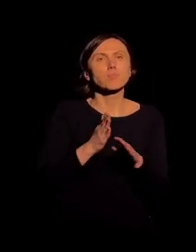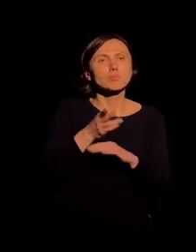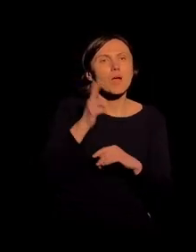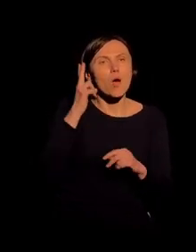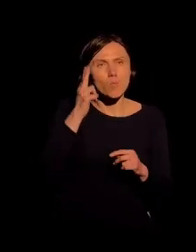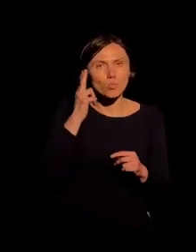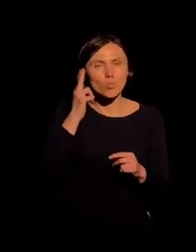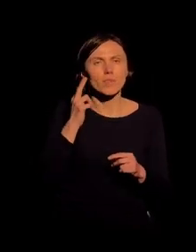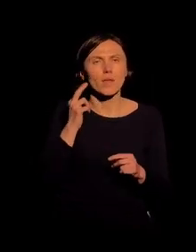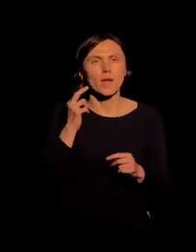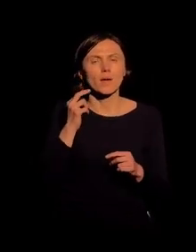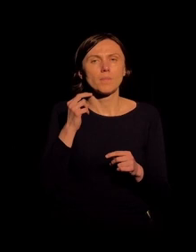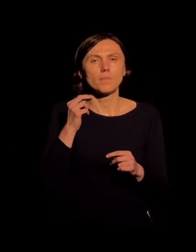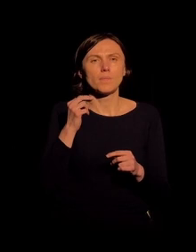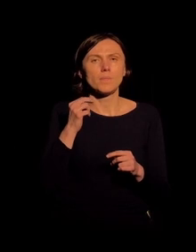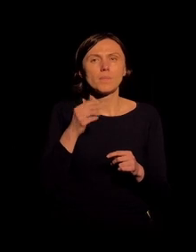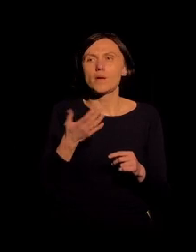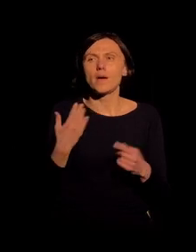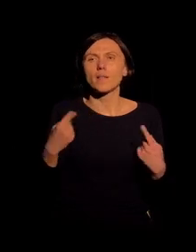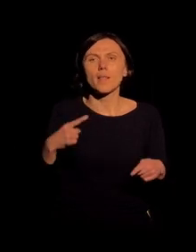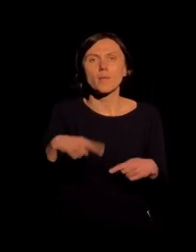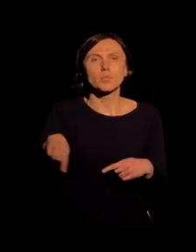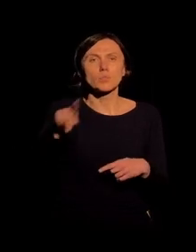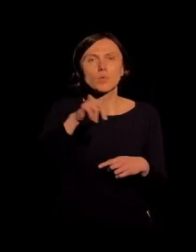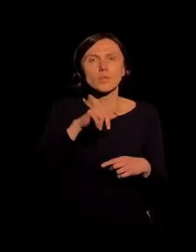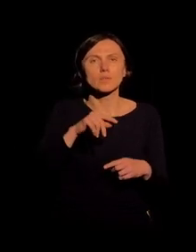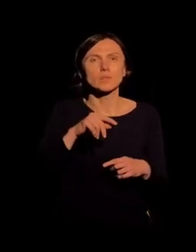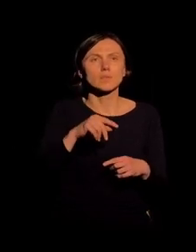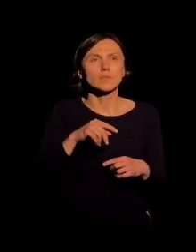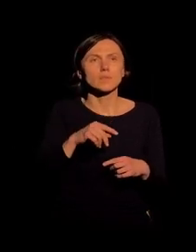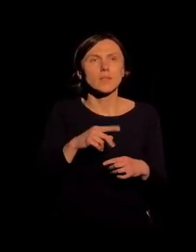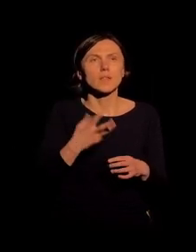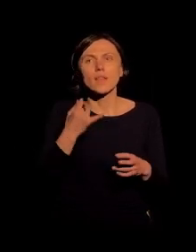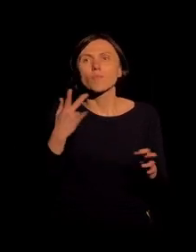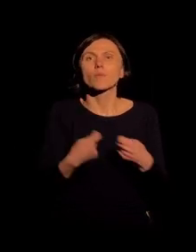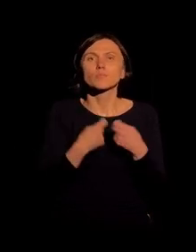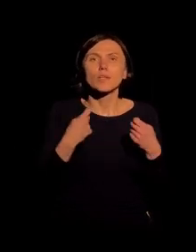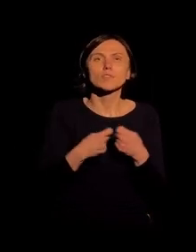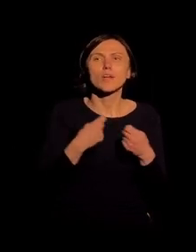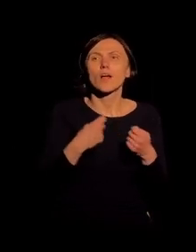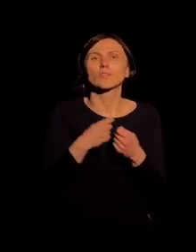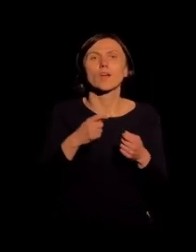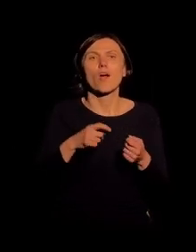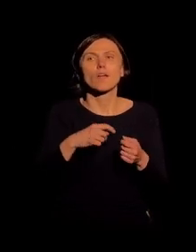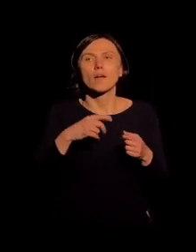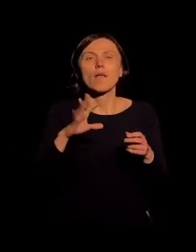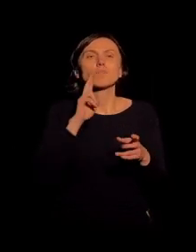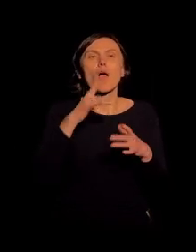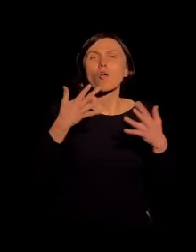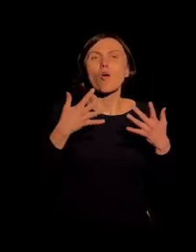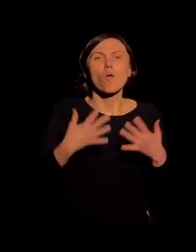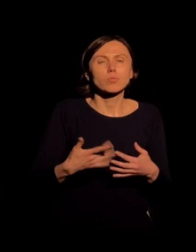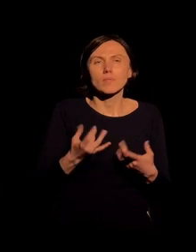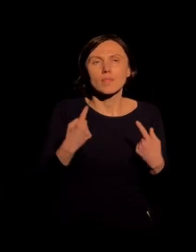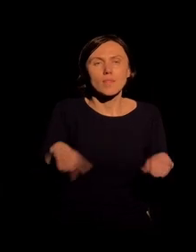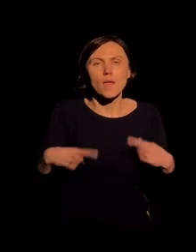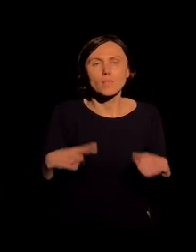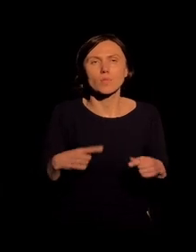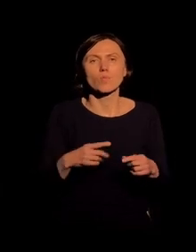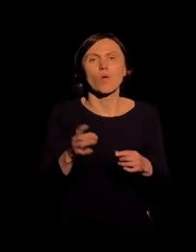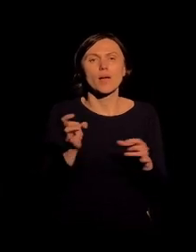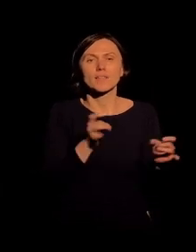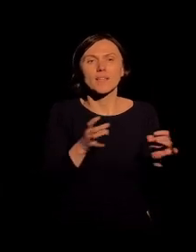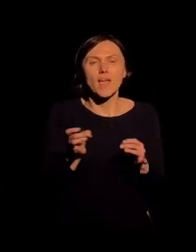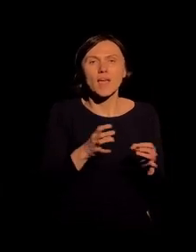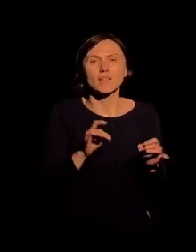komuny, kiedy no nie było tych takich, nazwę to, dystraktorów, takich rzeczy odciągających uwagę, komputerów,